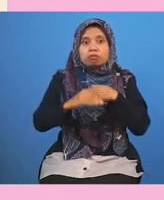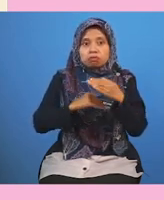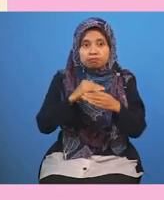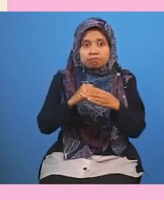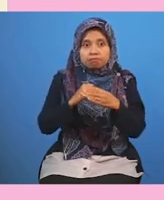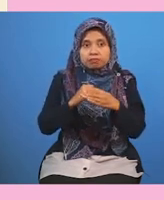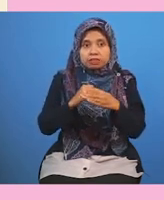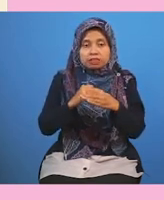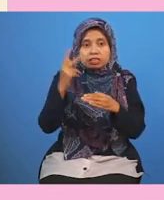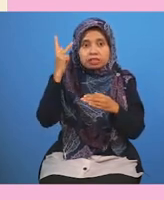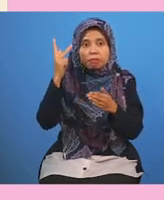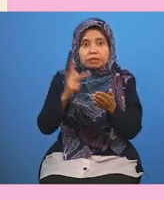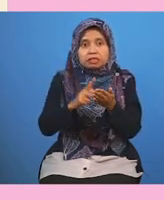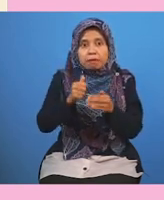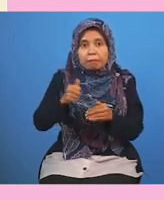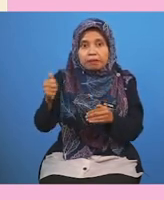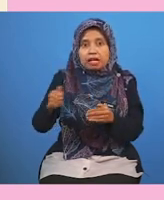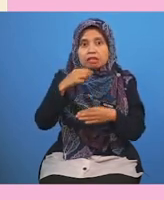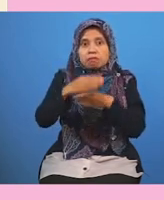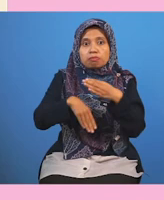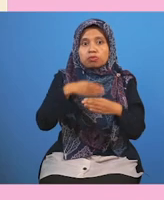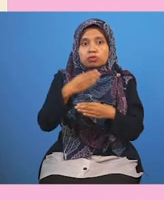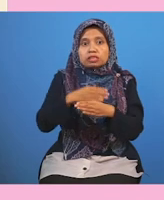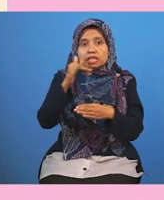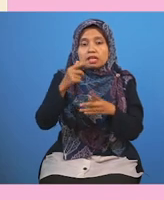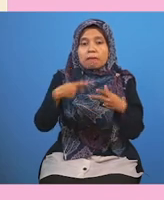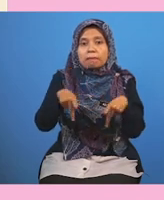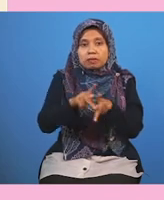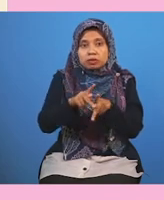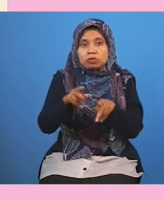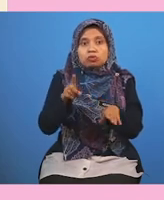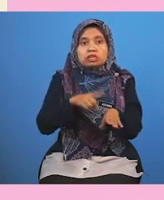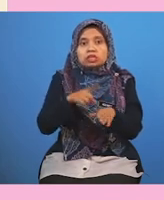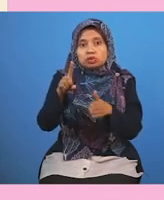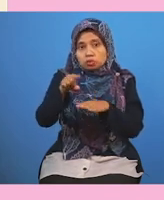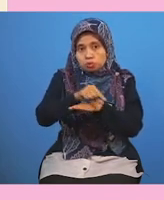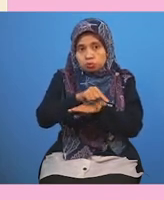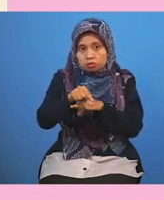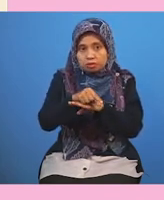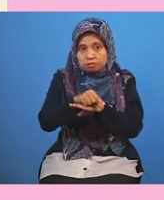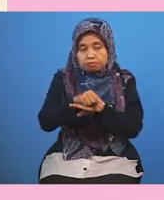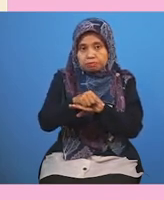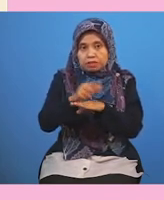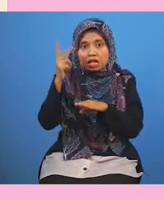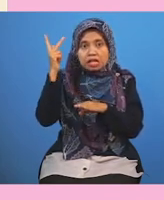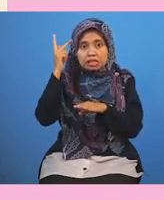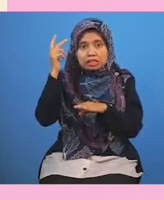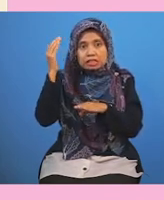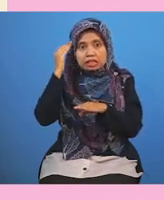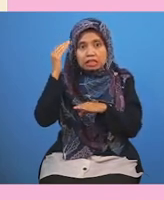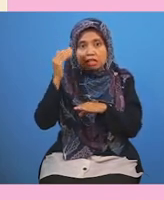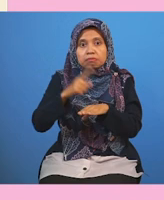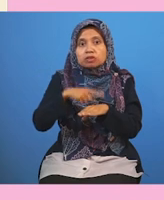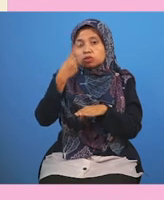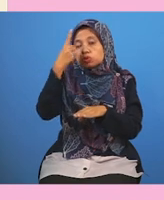Kedua, kenal pasti peralatan pembungkusan yang perlu digunakan. Ketiga, kenal pasti